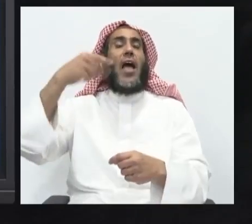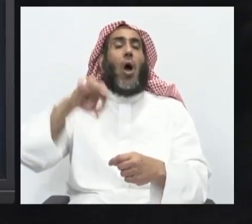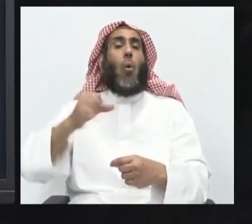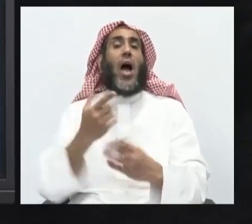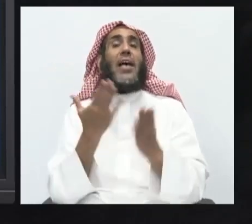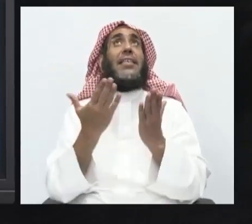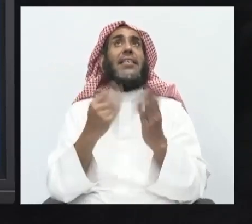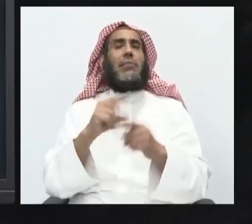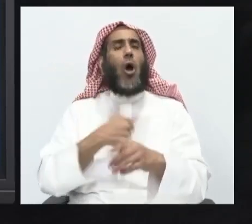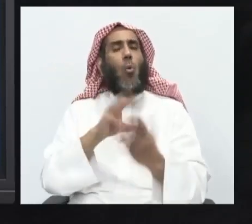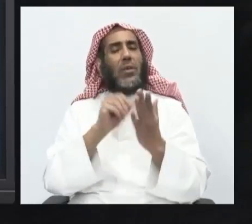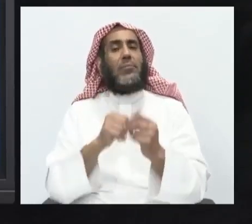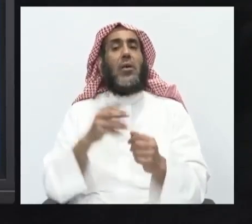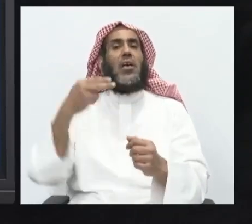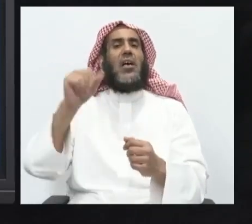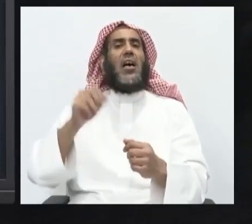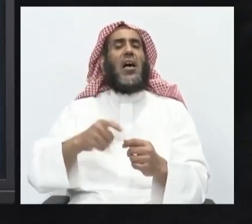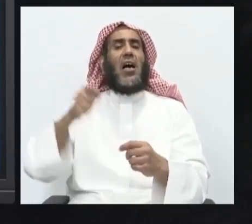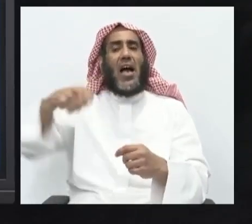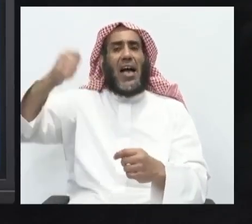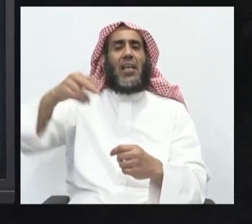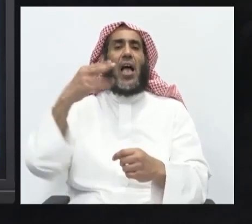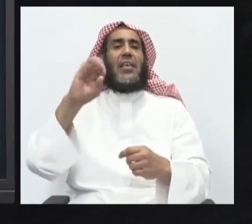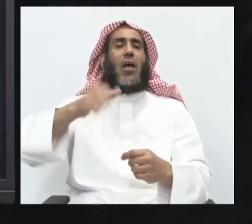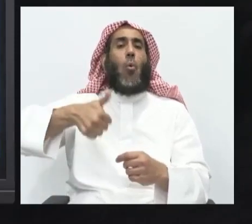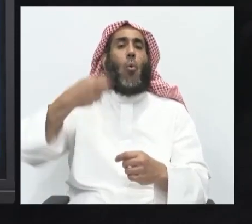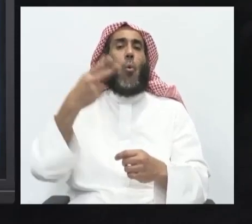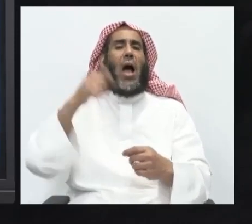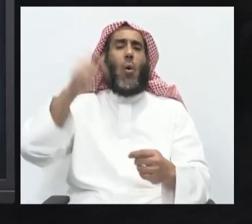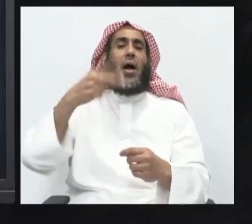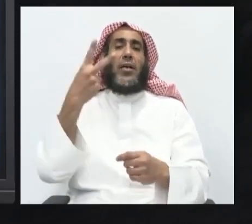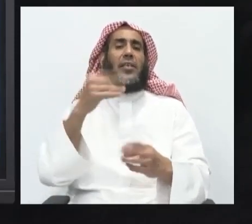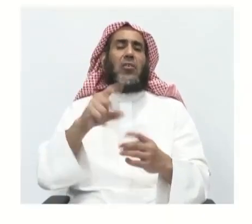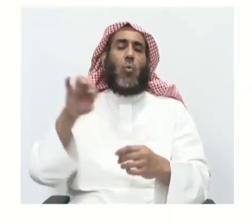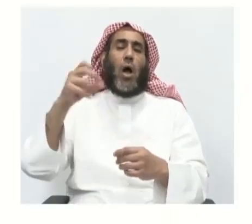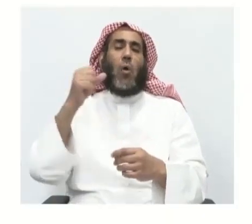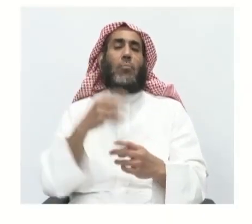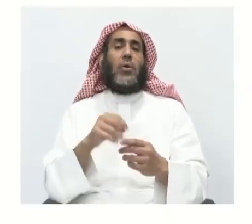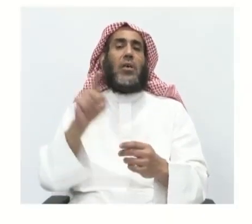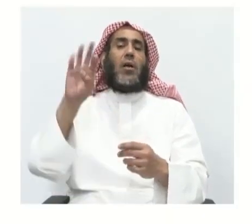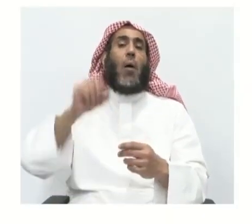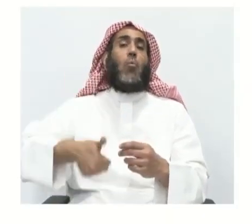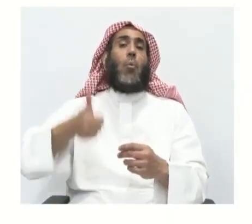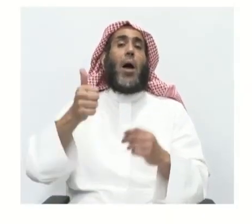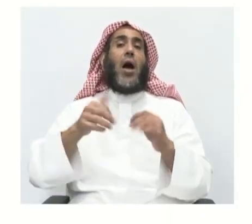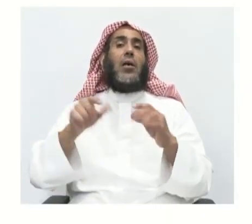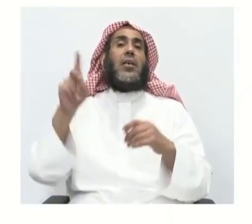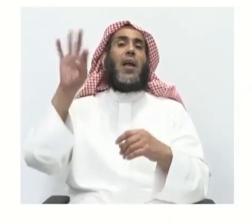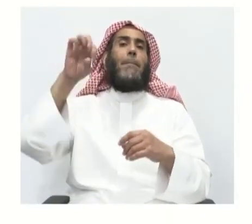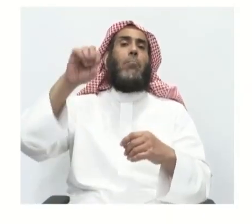اسم او مصدر عصى مثنى عصوان وايضا اصلها واو هنا رب ربى